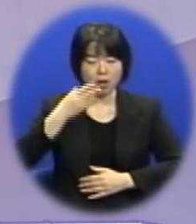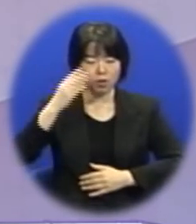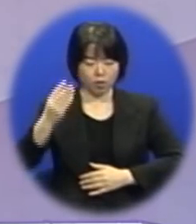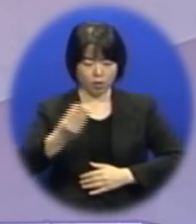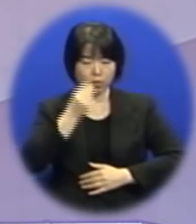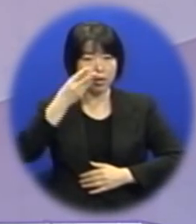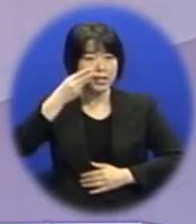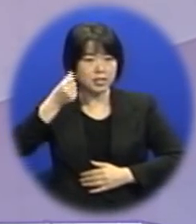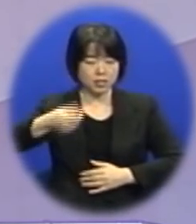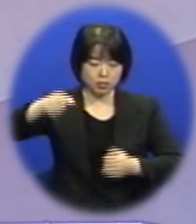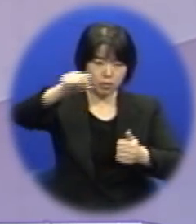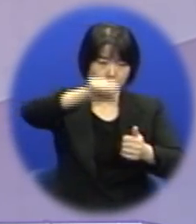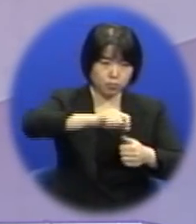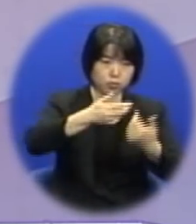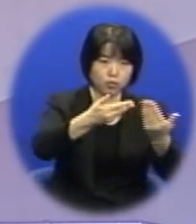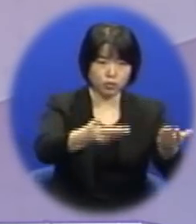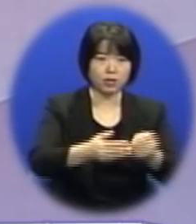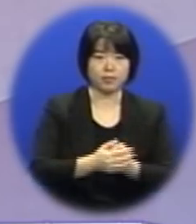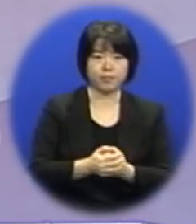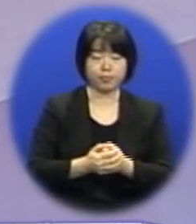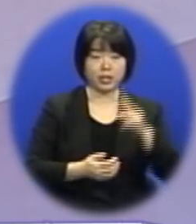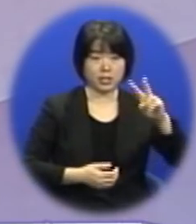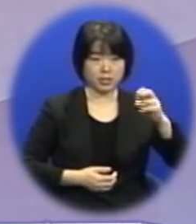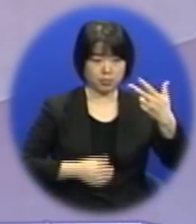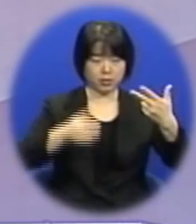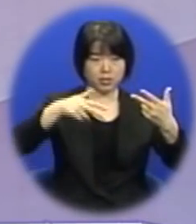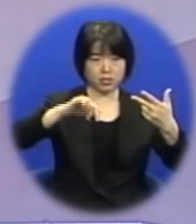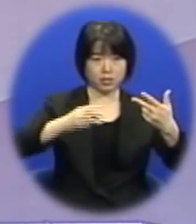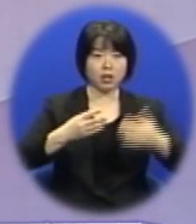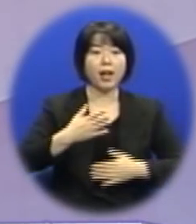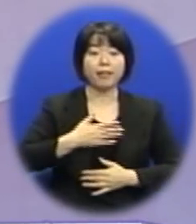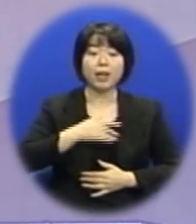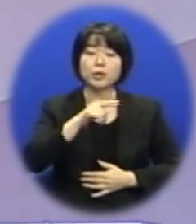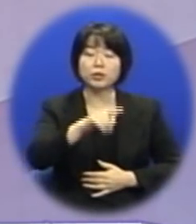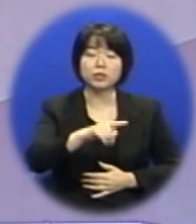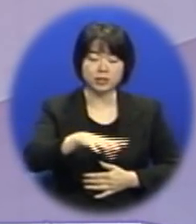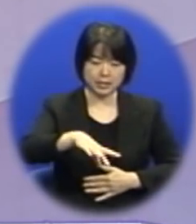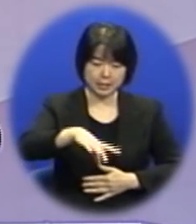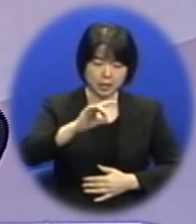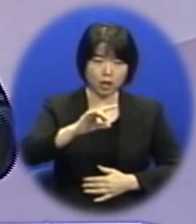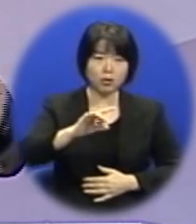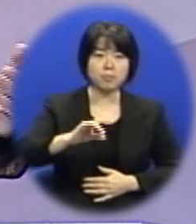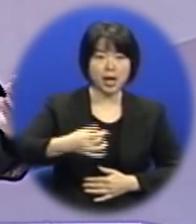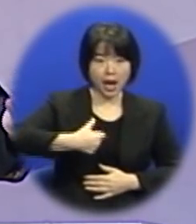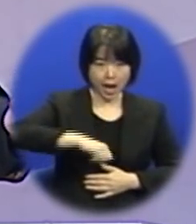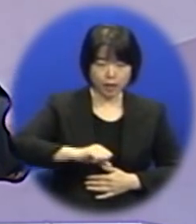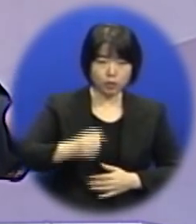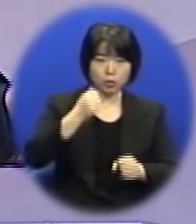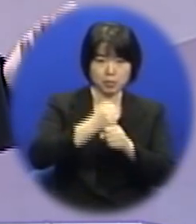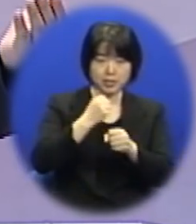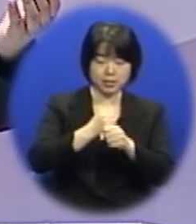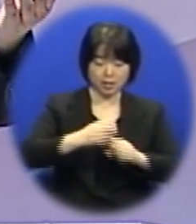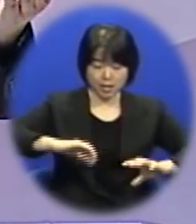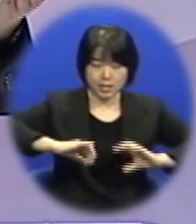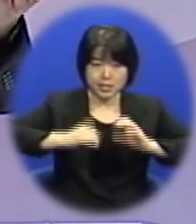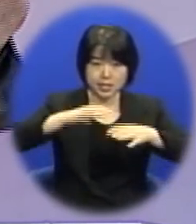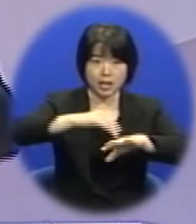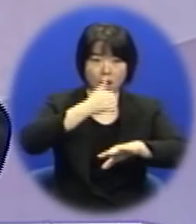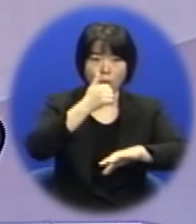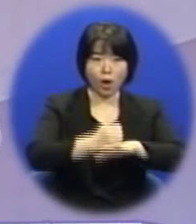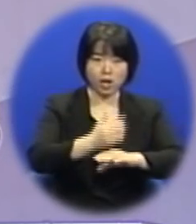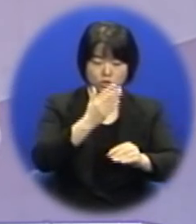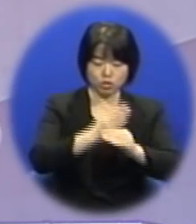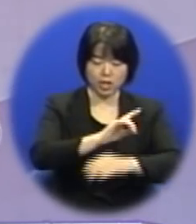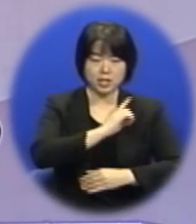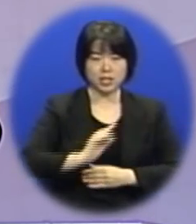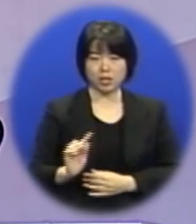부어주었다. 27절에 나도 그를 맏아들로 삼아서 세상의 왕들 가운데서 가장 높은 왕으로